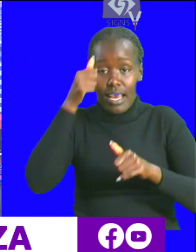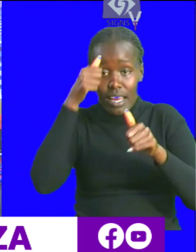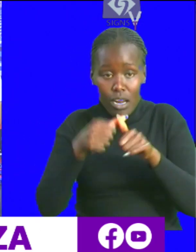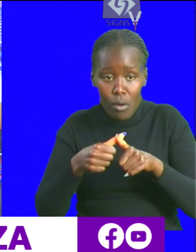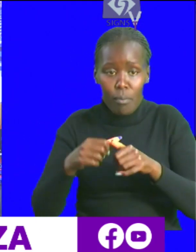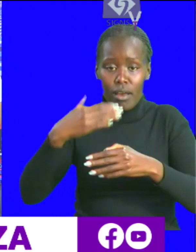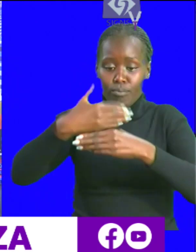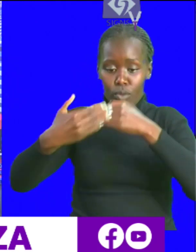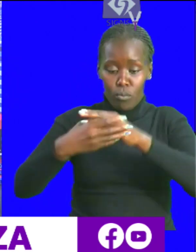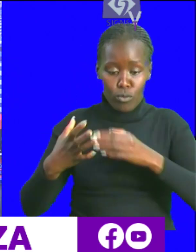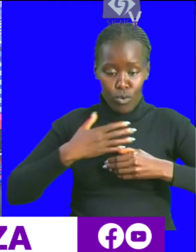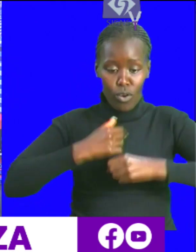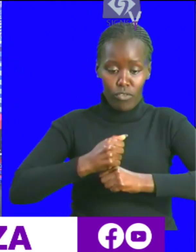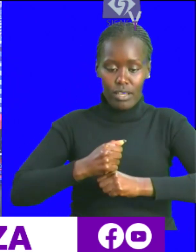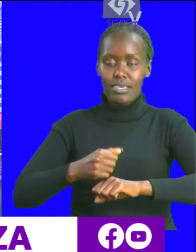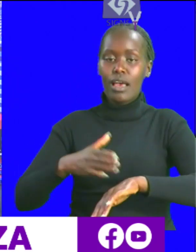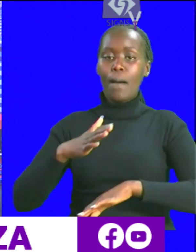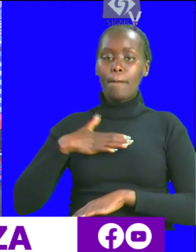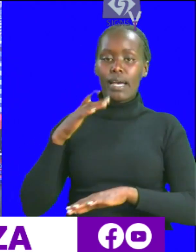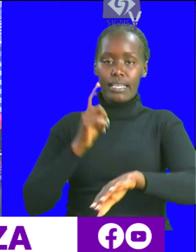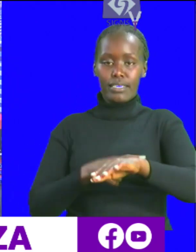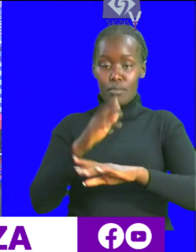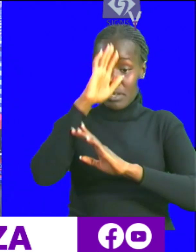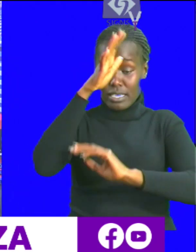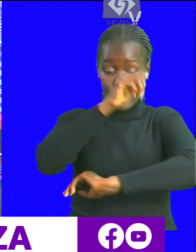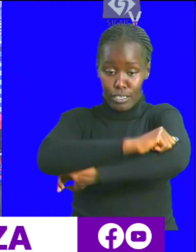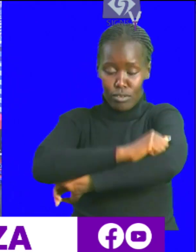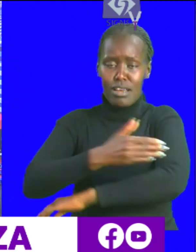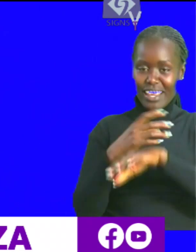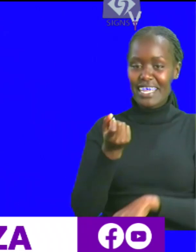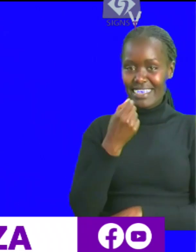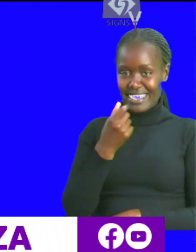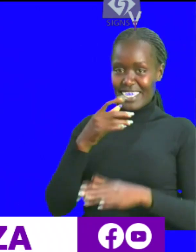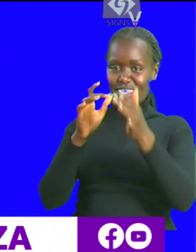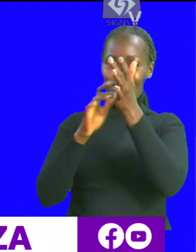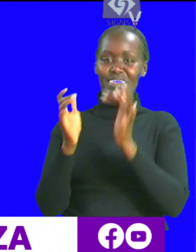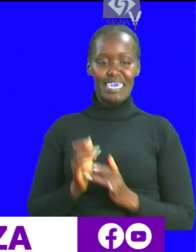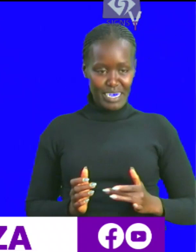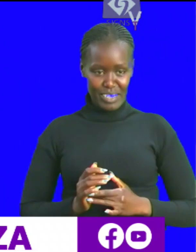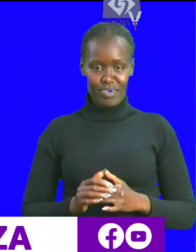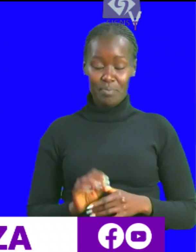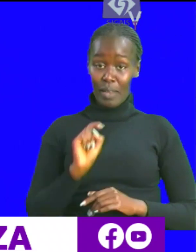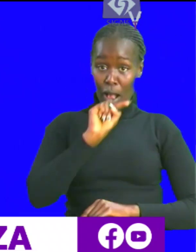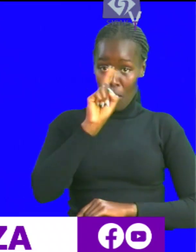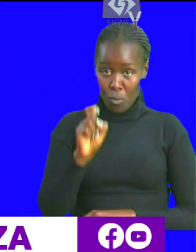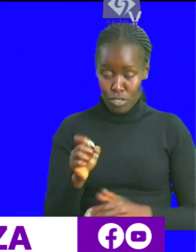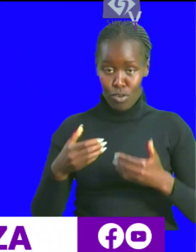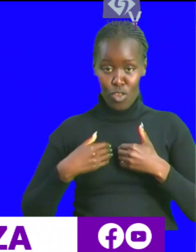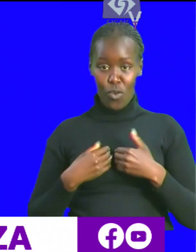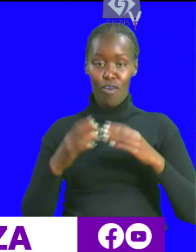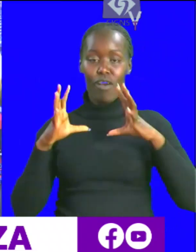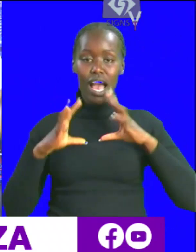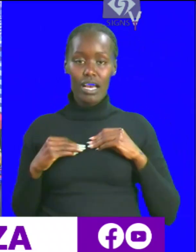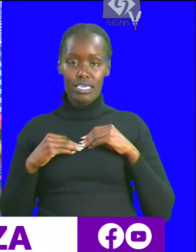kusetu pesa. Nakumbuka aliambia Yesu. I'm not even supposed to. Mimi ndio nafaa nikupigie